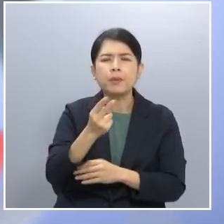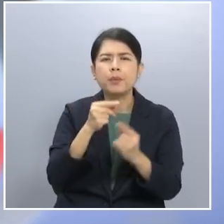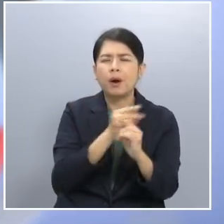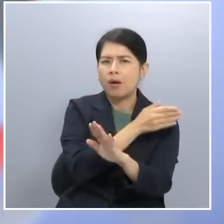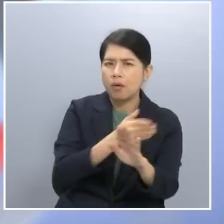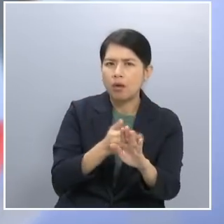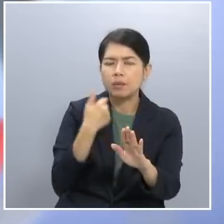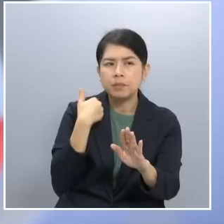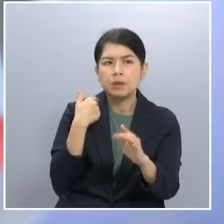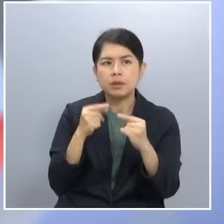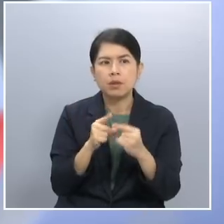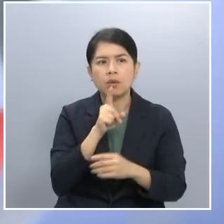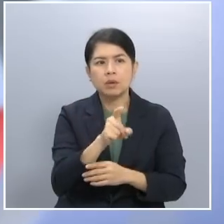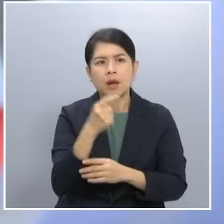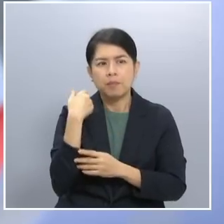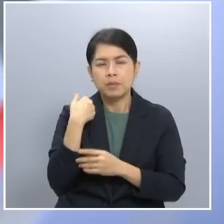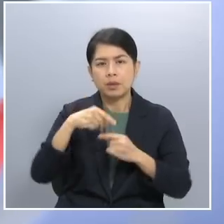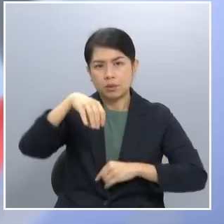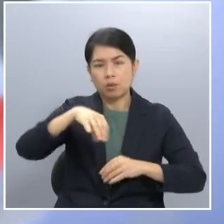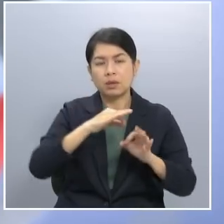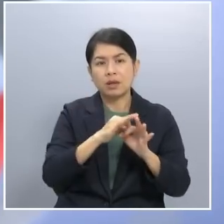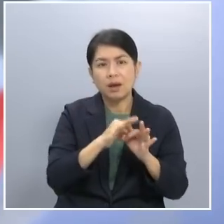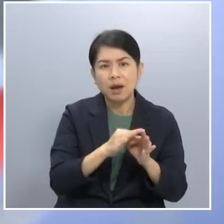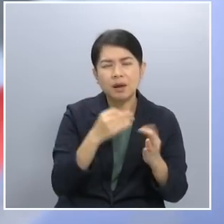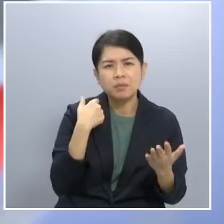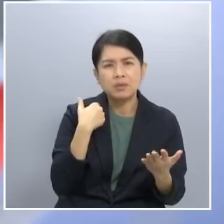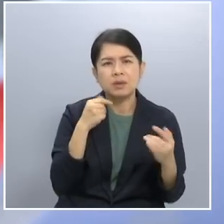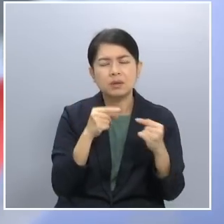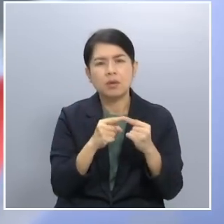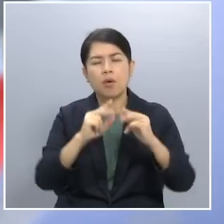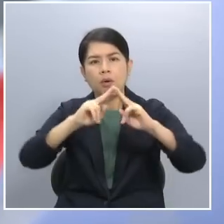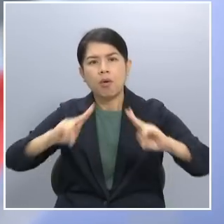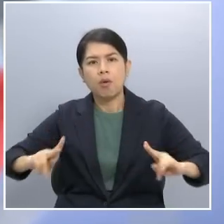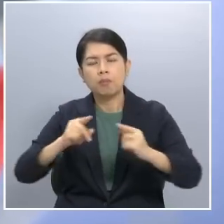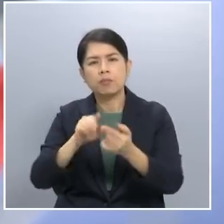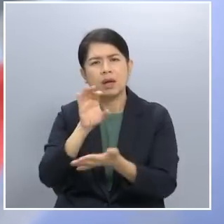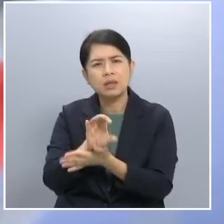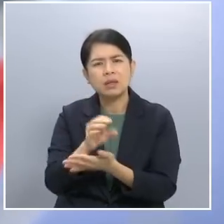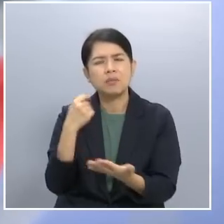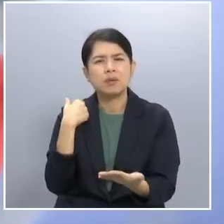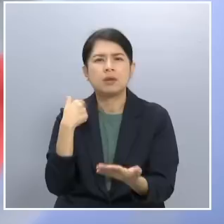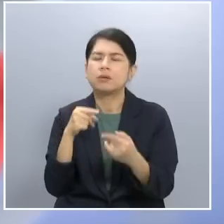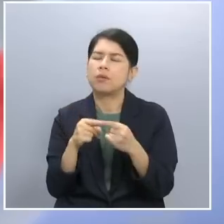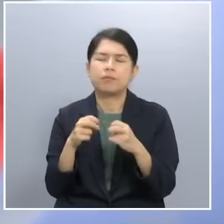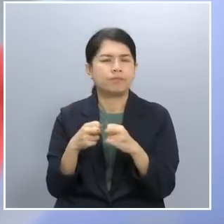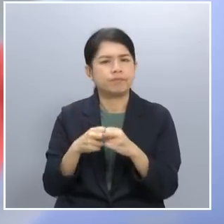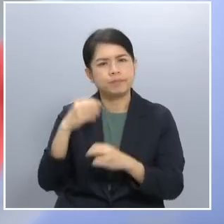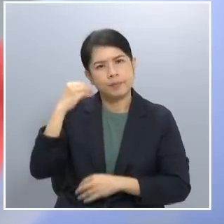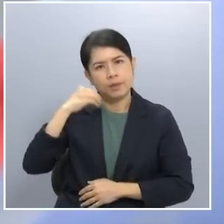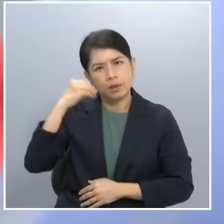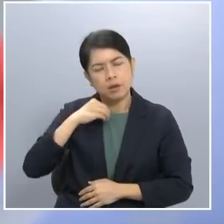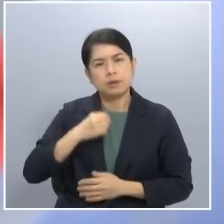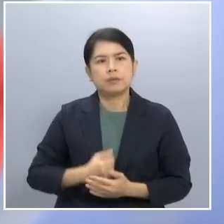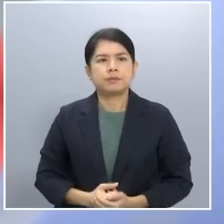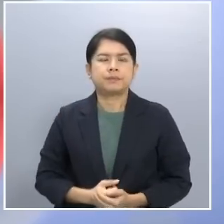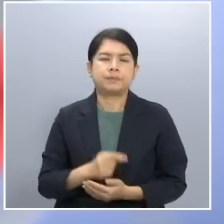คดีธนาคารว่าเอ๊ะสุดท้ายแล้วเนี่ยเรื่องแบบนี้มันเกิดขึ้นหลายครั้งนะพี่หมวยก่อนหน้านี้ผู้ช